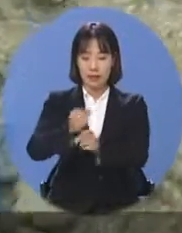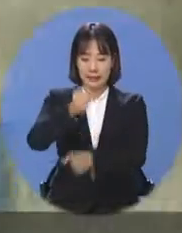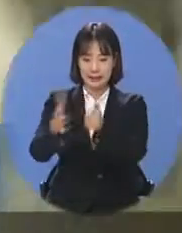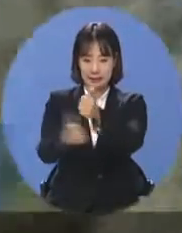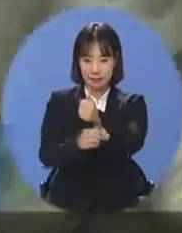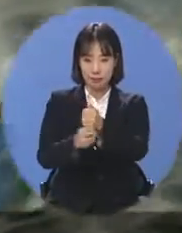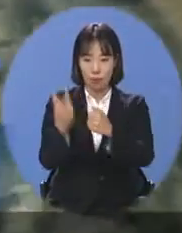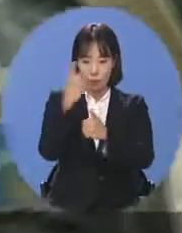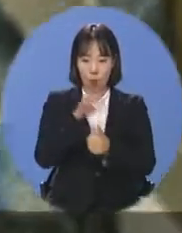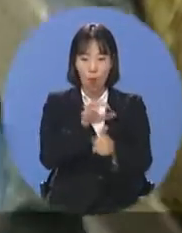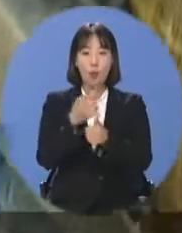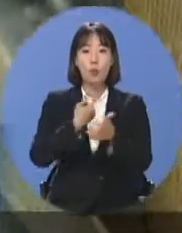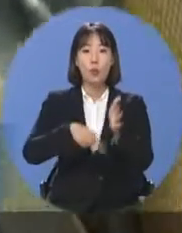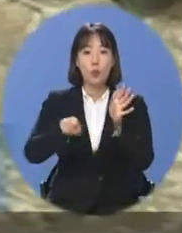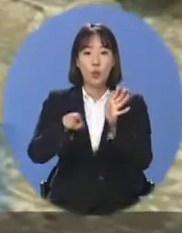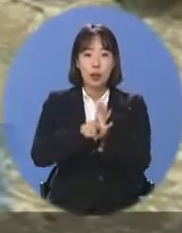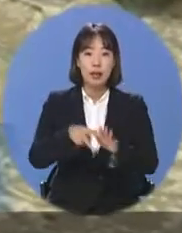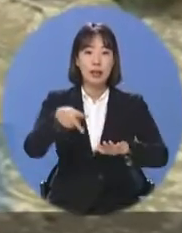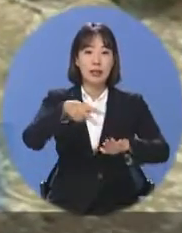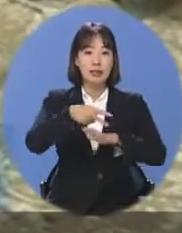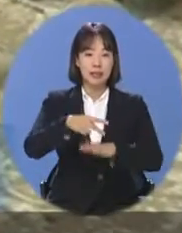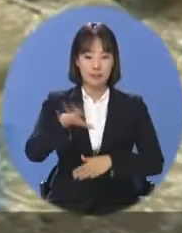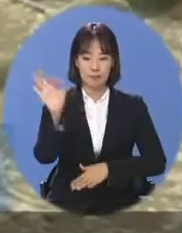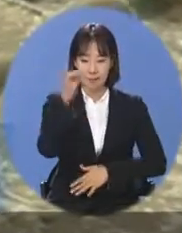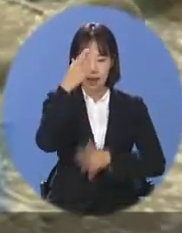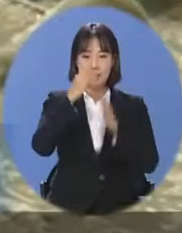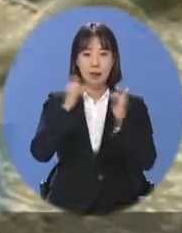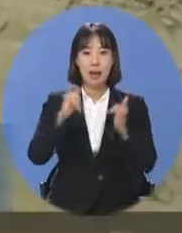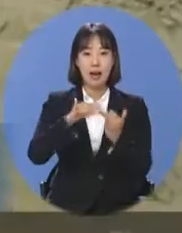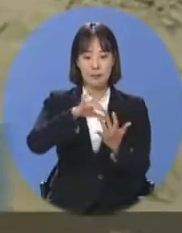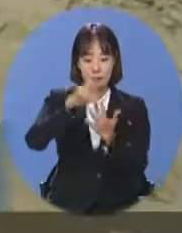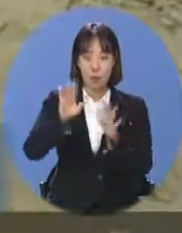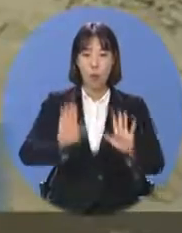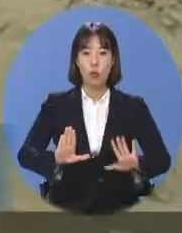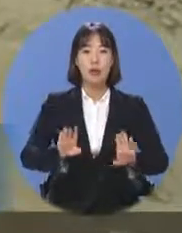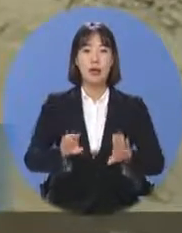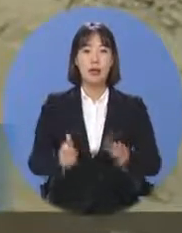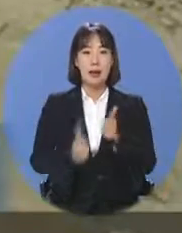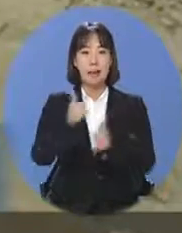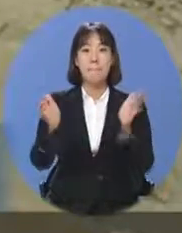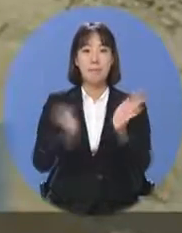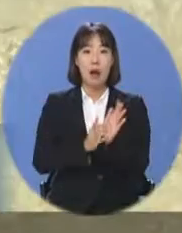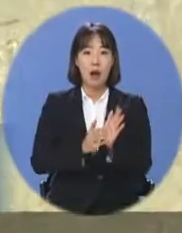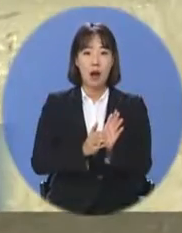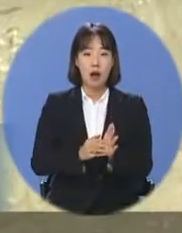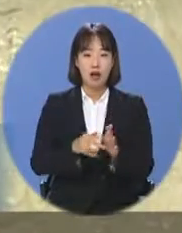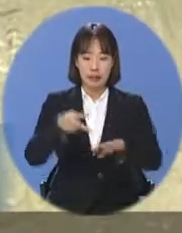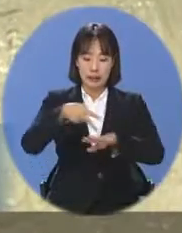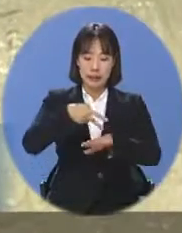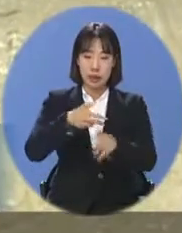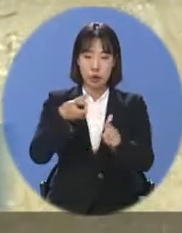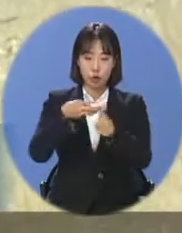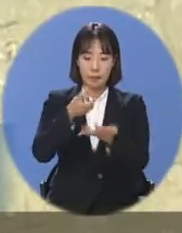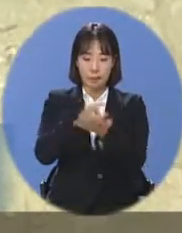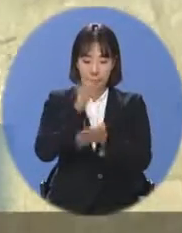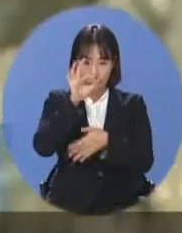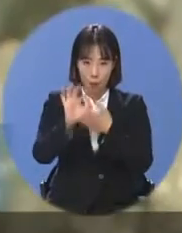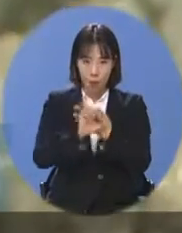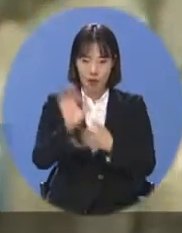보전을 위한 신안군 맨손 낙지잡이 장인 선발대회가 오늘 열렸습니다. 신안군 조례에 근거한 신안군 수산업